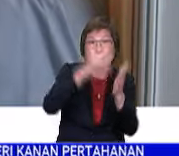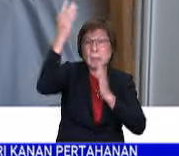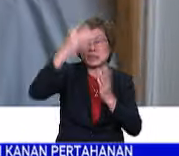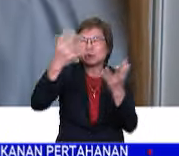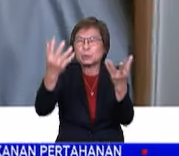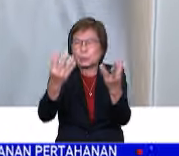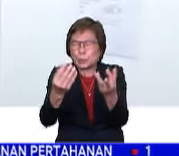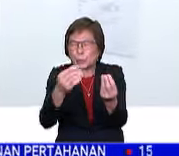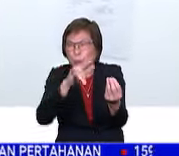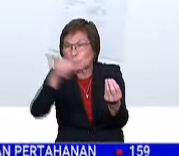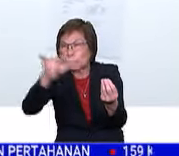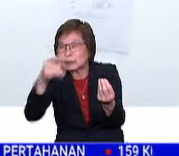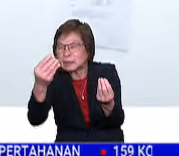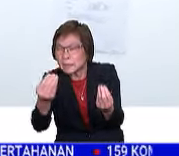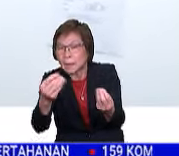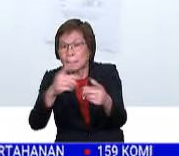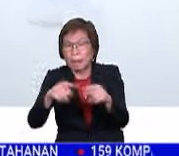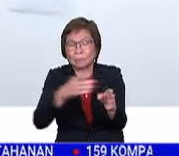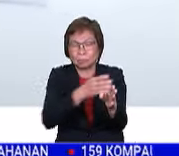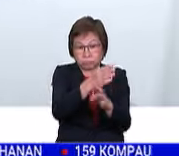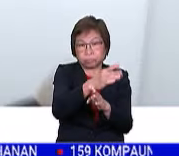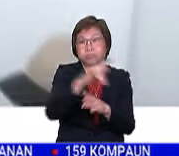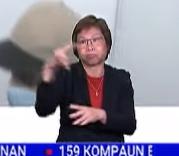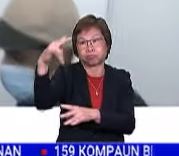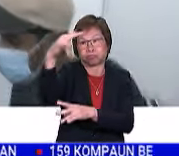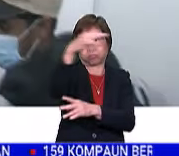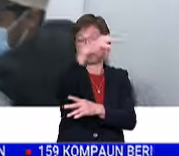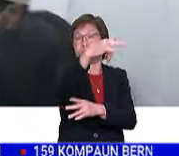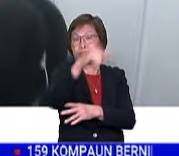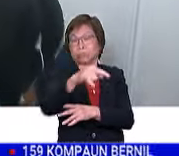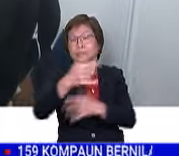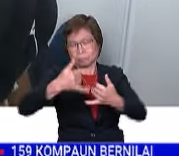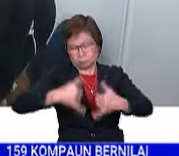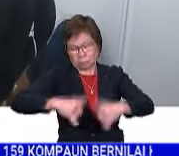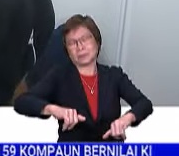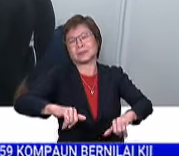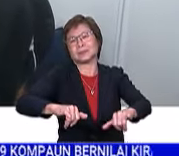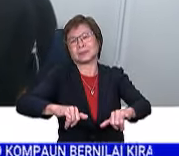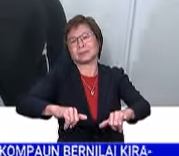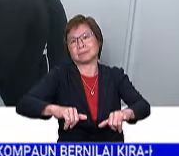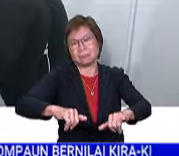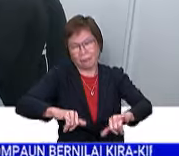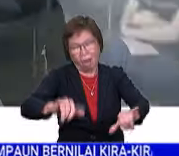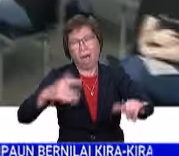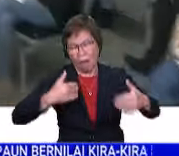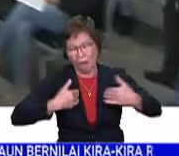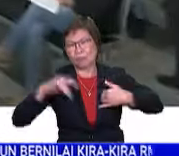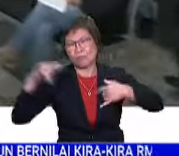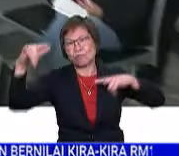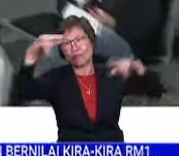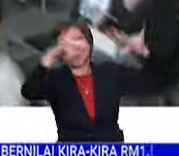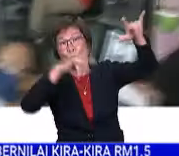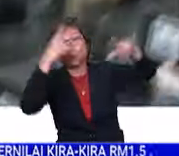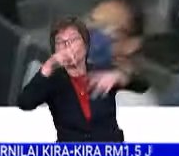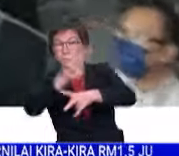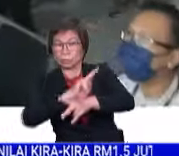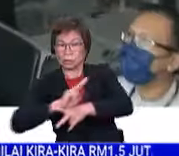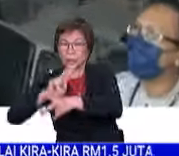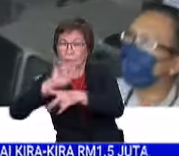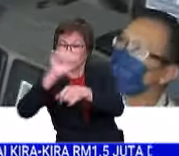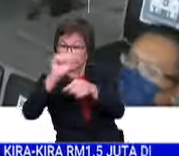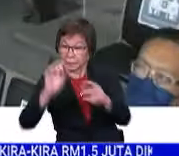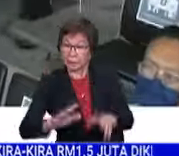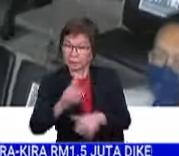Malaysia, namun demikian sektor aviation masih lagi beroperasi. Dan untuk kita melindungi